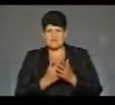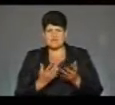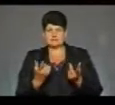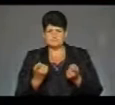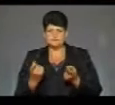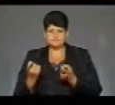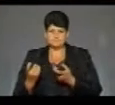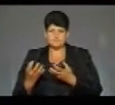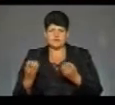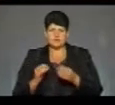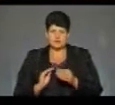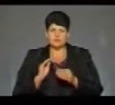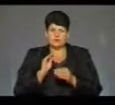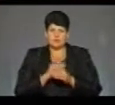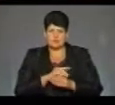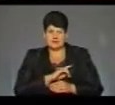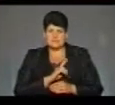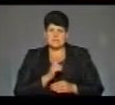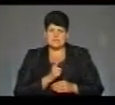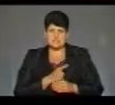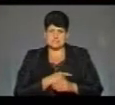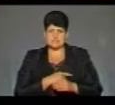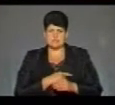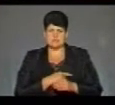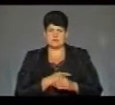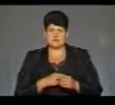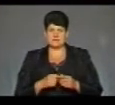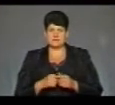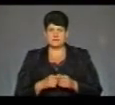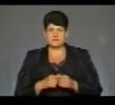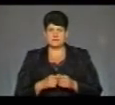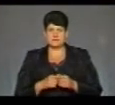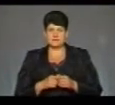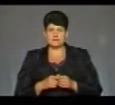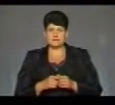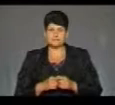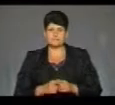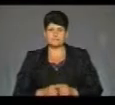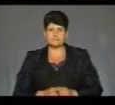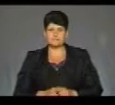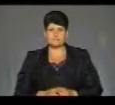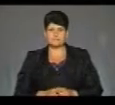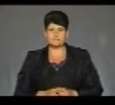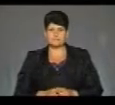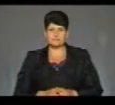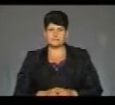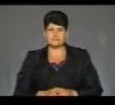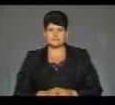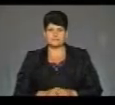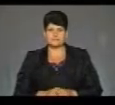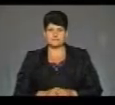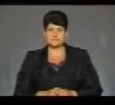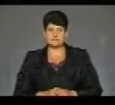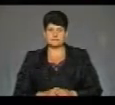залучено додаткові сили та засоби місцевих органів самоврядування. Діана Ярошенко, Марта Журавель, Андрій Бодак. Новини на